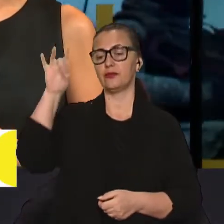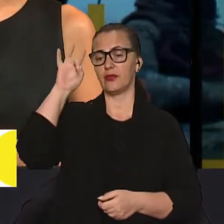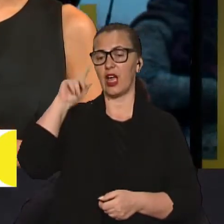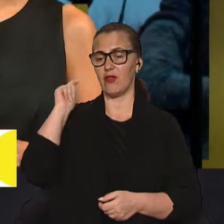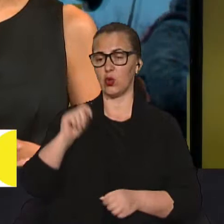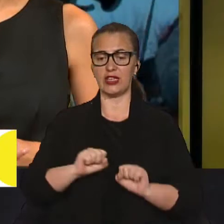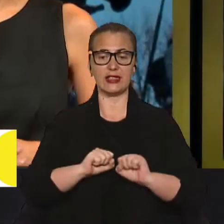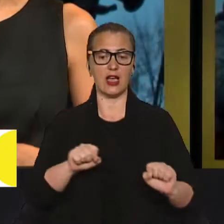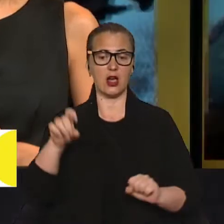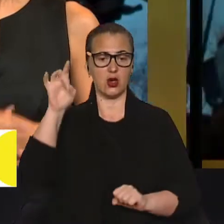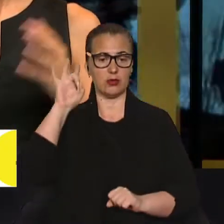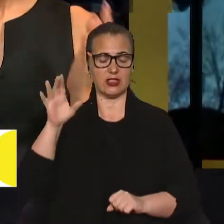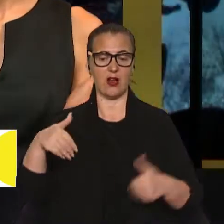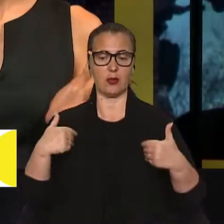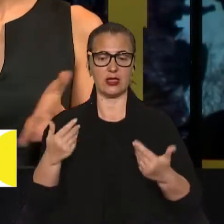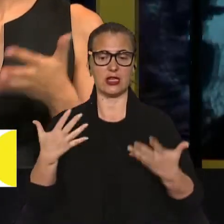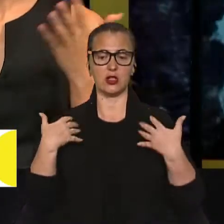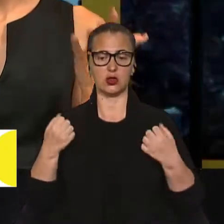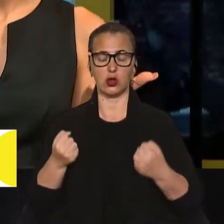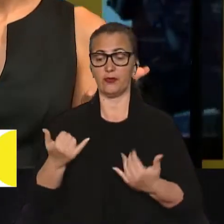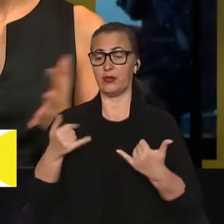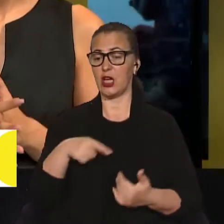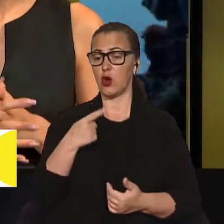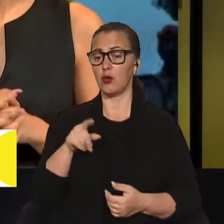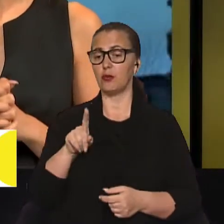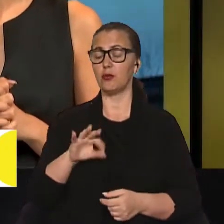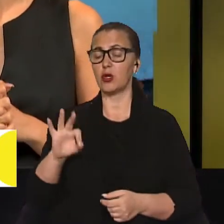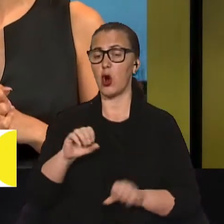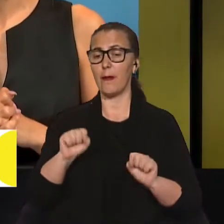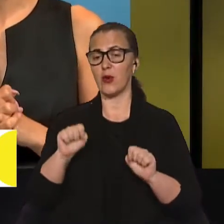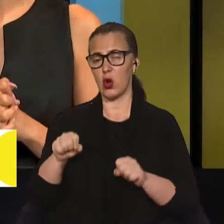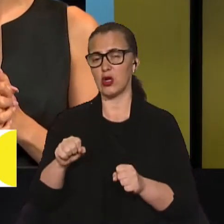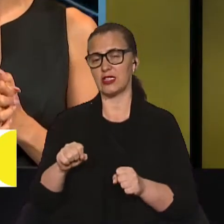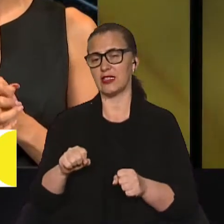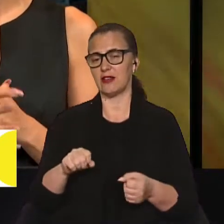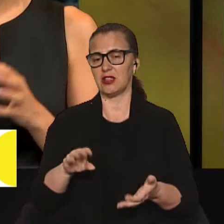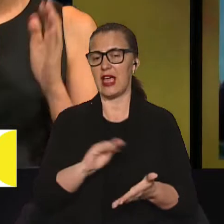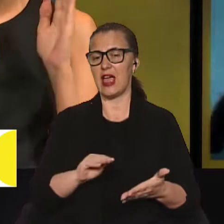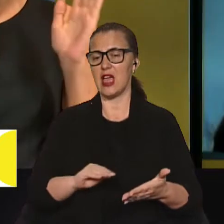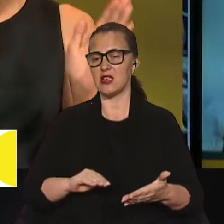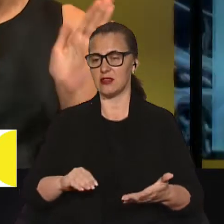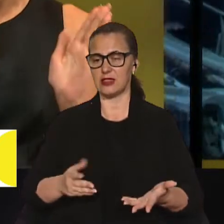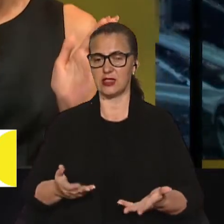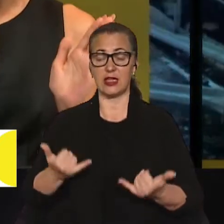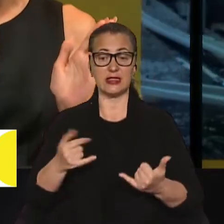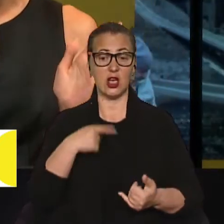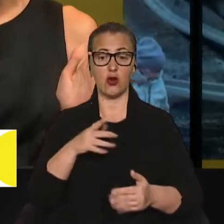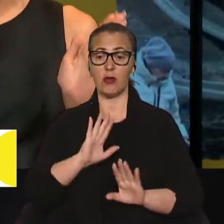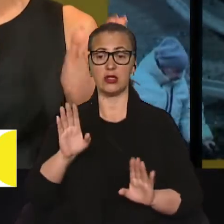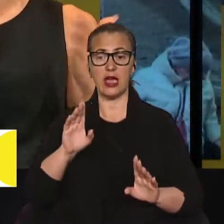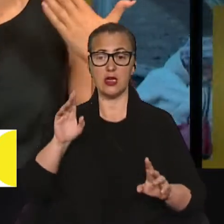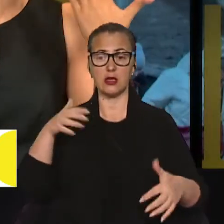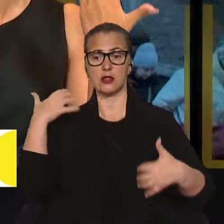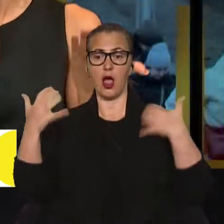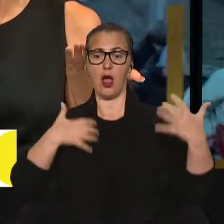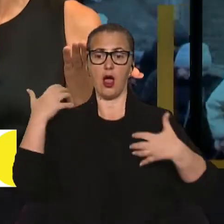Героям слава, бажаю здоров'я. Ми зараз говоримо про ймовірні сценарії. Я хочу тут наголосити, що ми говоримо не про якісь панічні настрої, а